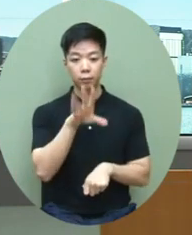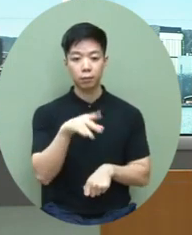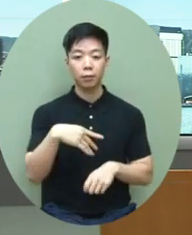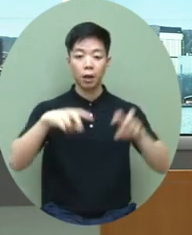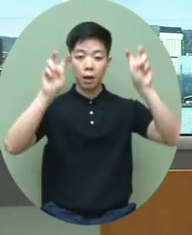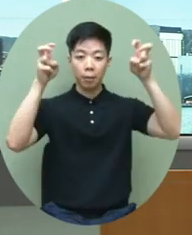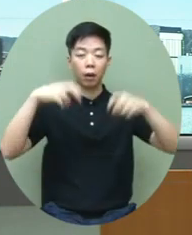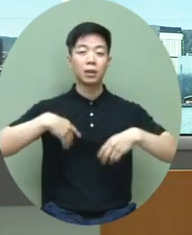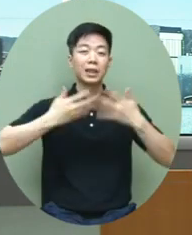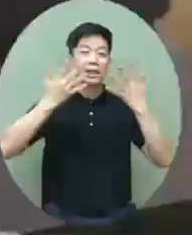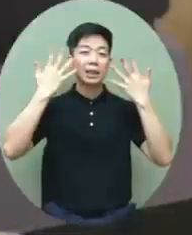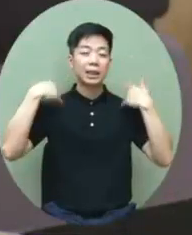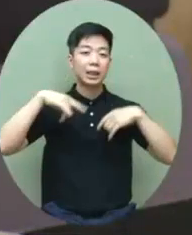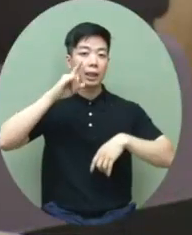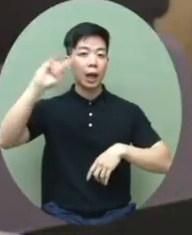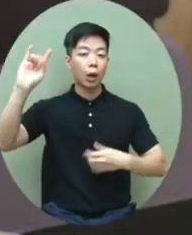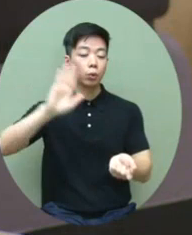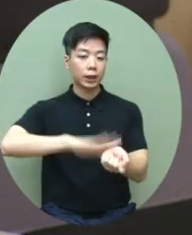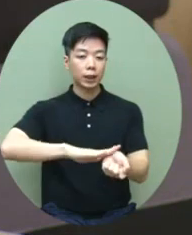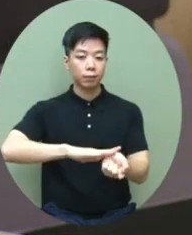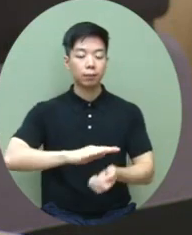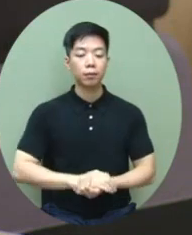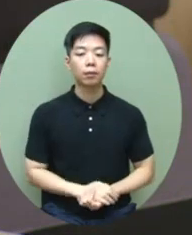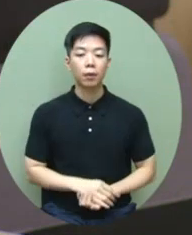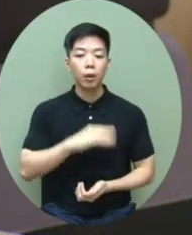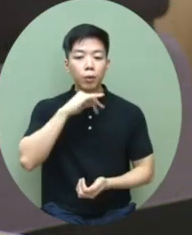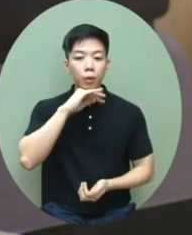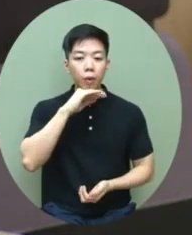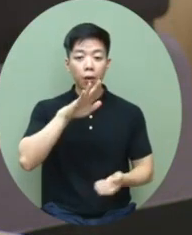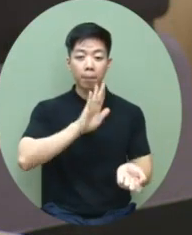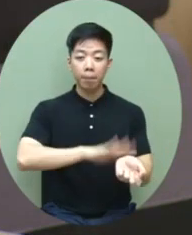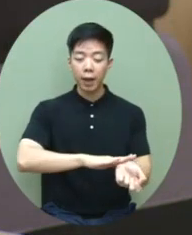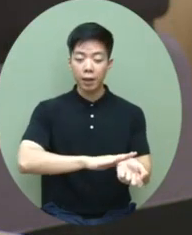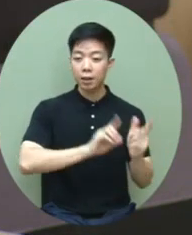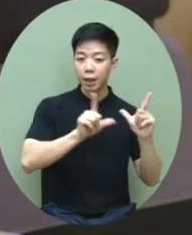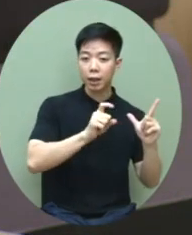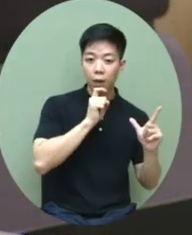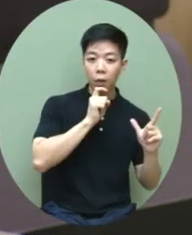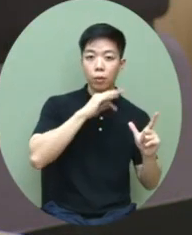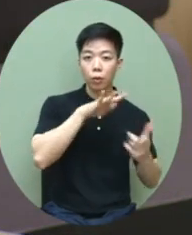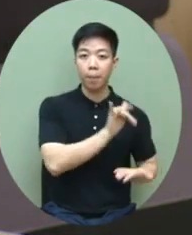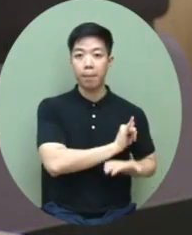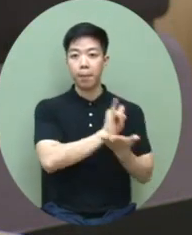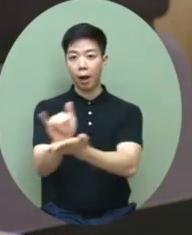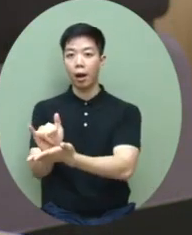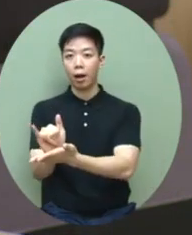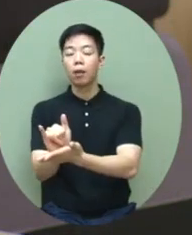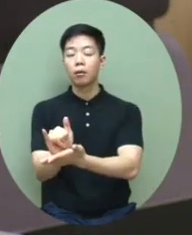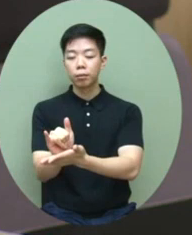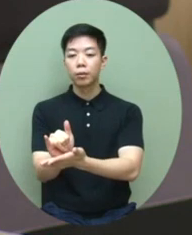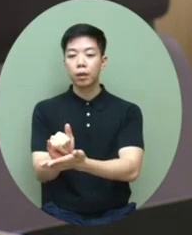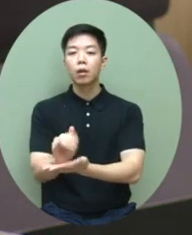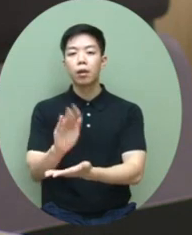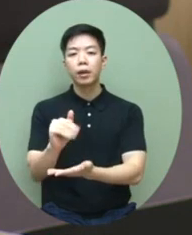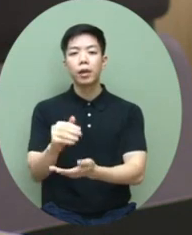思考症，系咪如果佢只要有症状出现咗啦，咁佢好快送到医院，通常都会可以好快好转到咧？仲有就